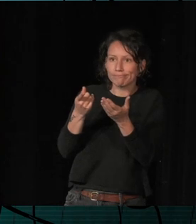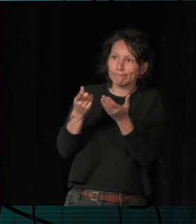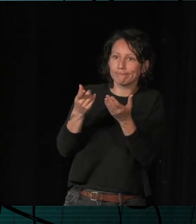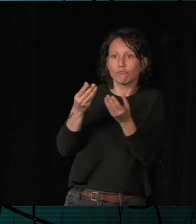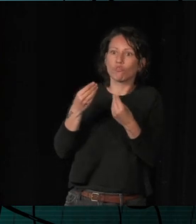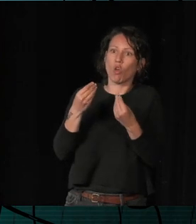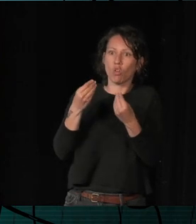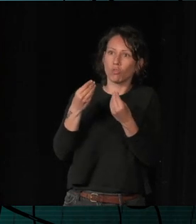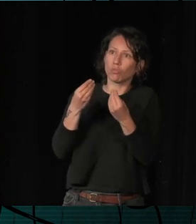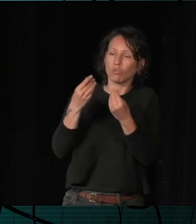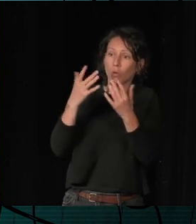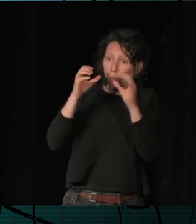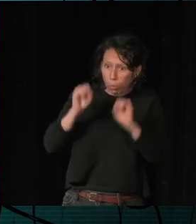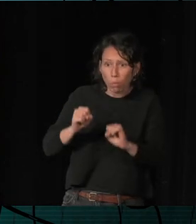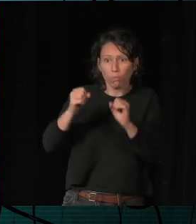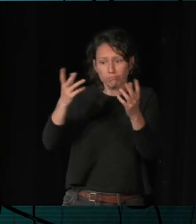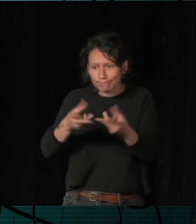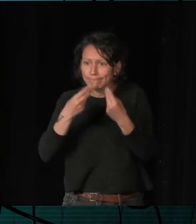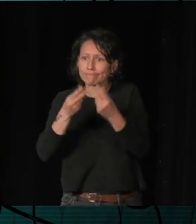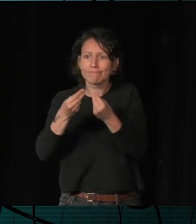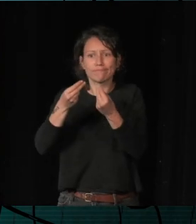c'était vraiment jeu vidéo.